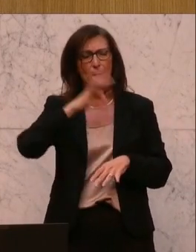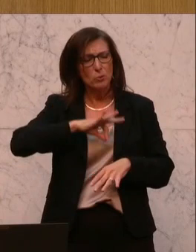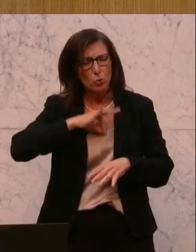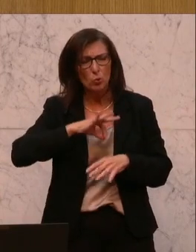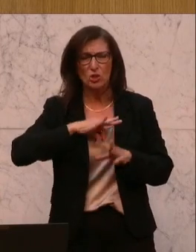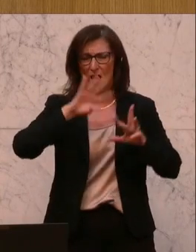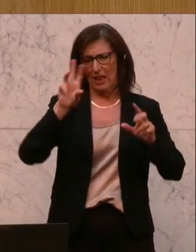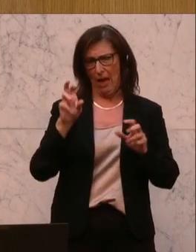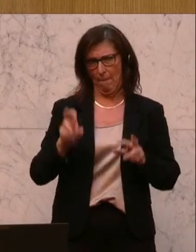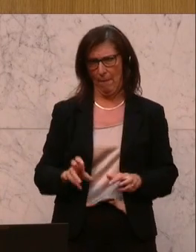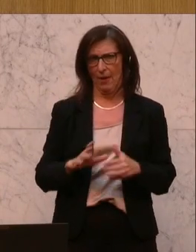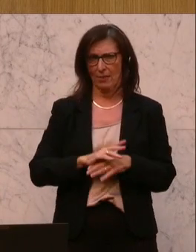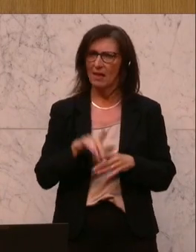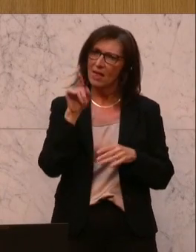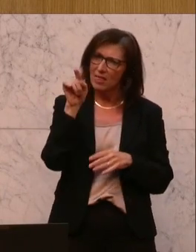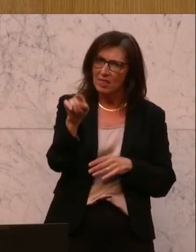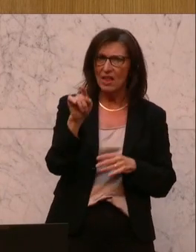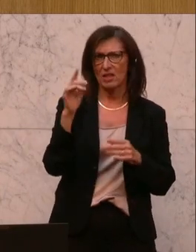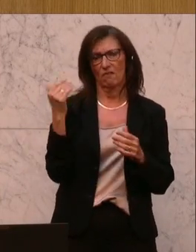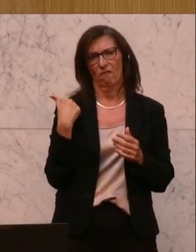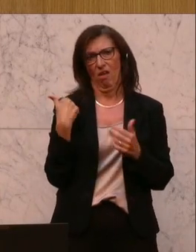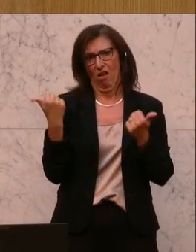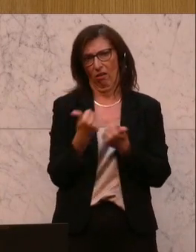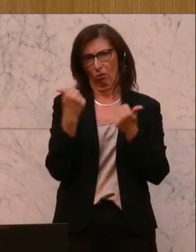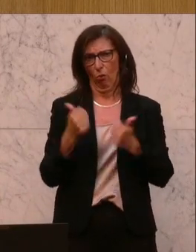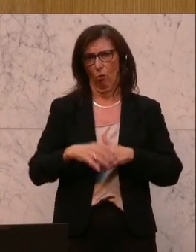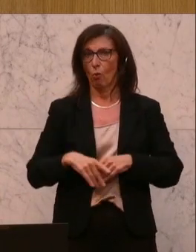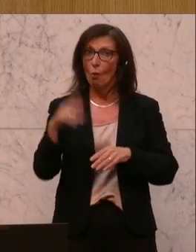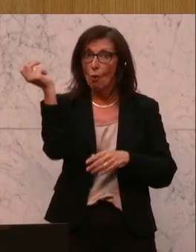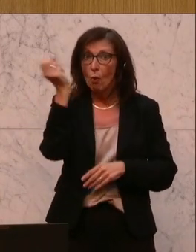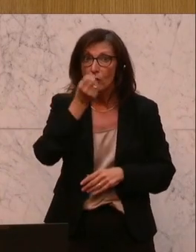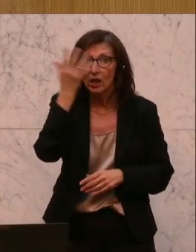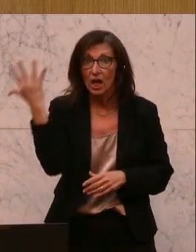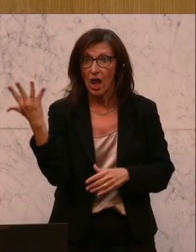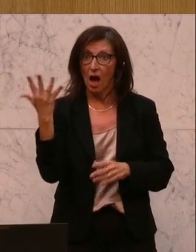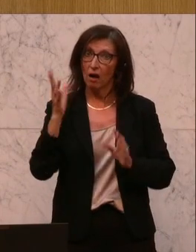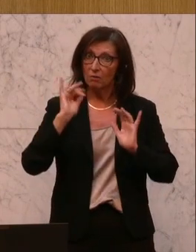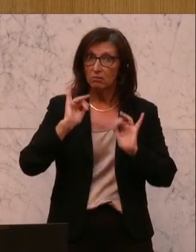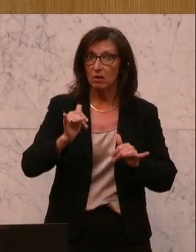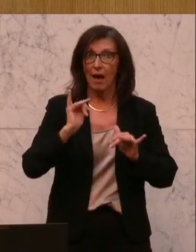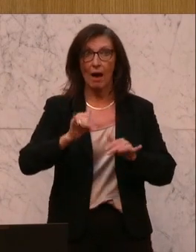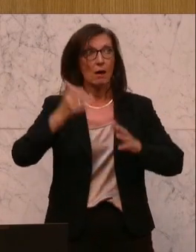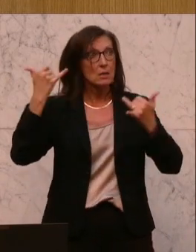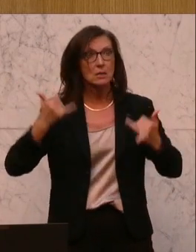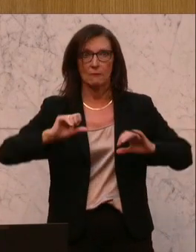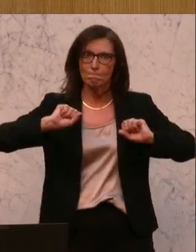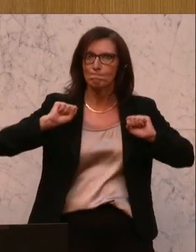psychische Themen. Das wäre eine großartige Unterstützung und natürlich voller Schub auf